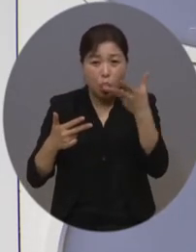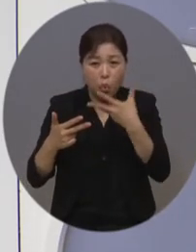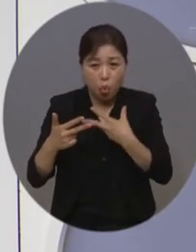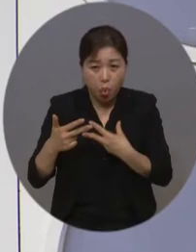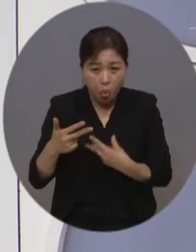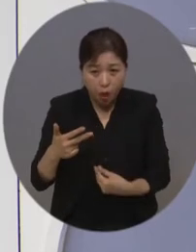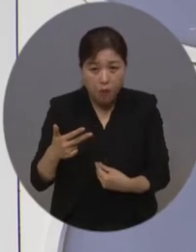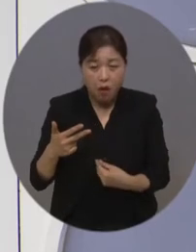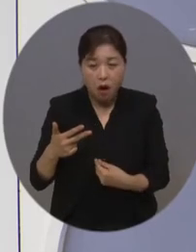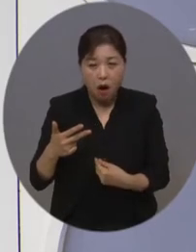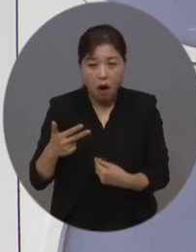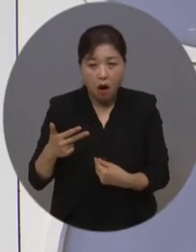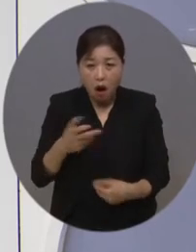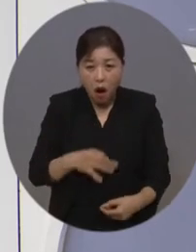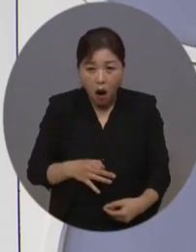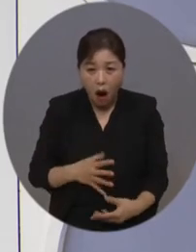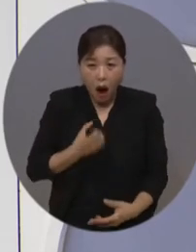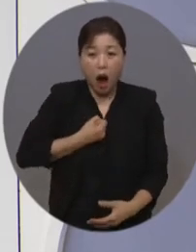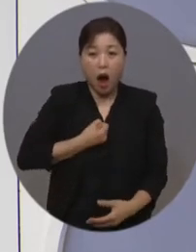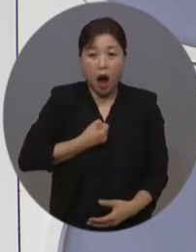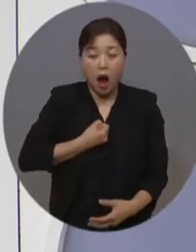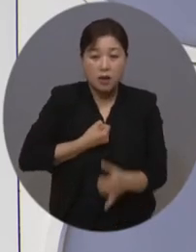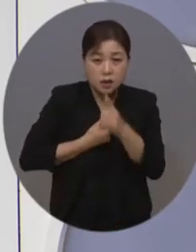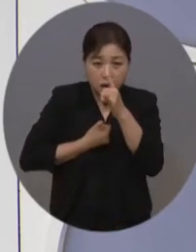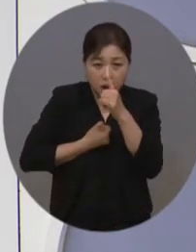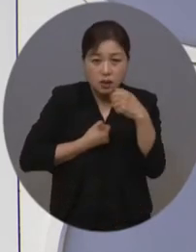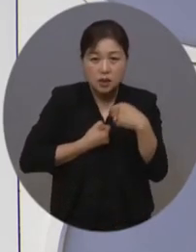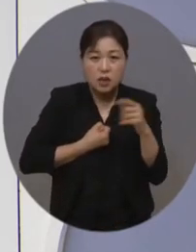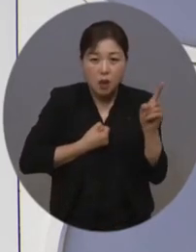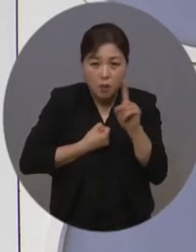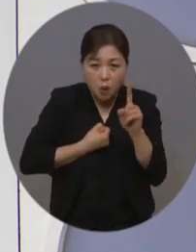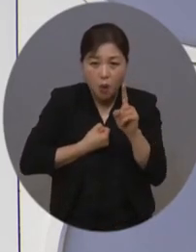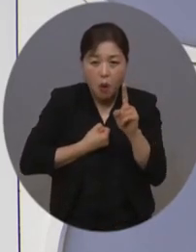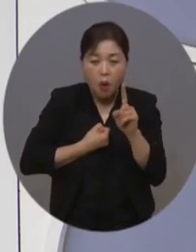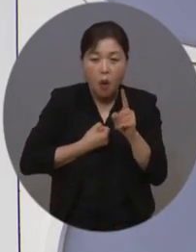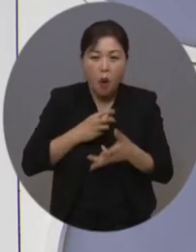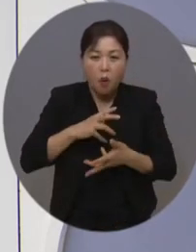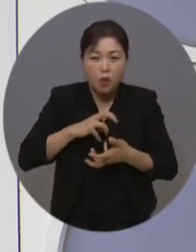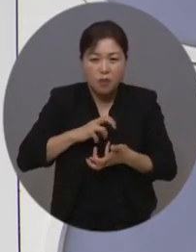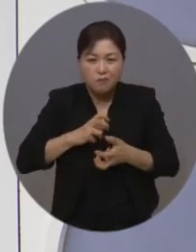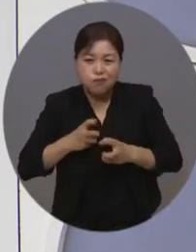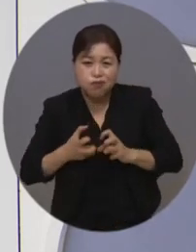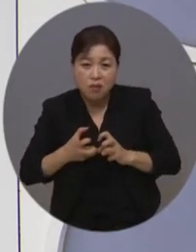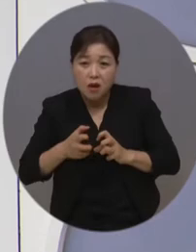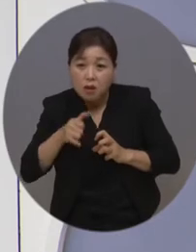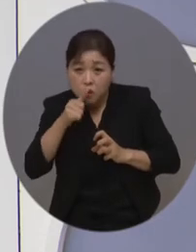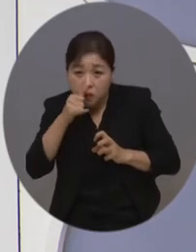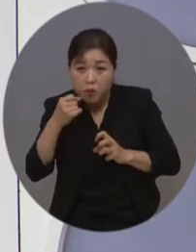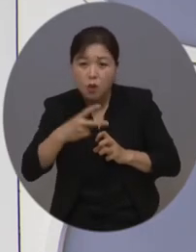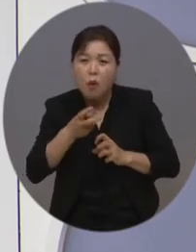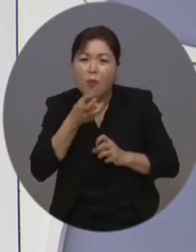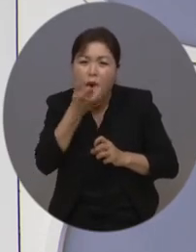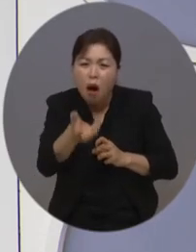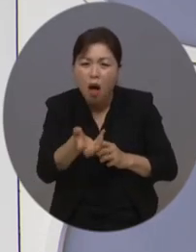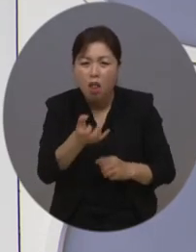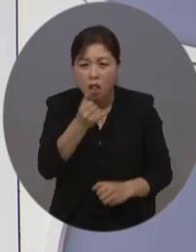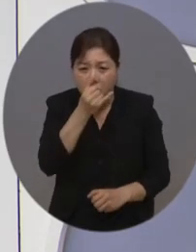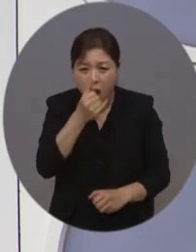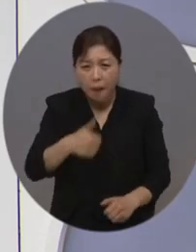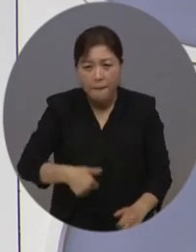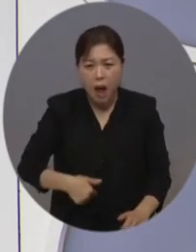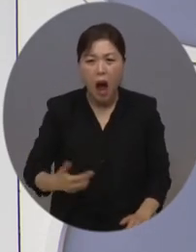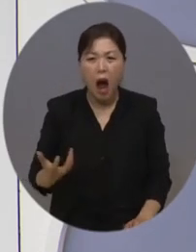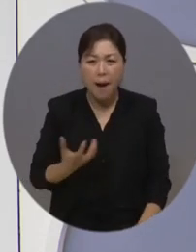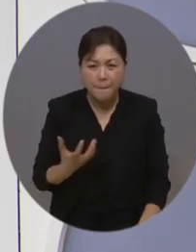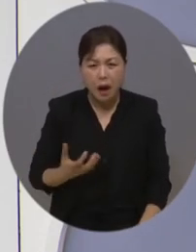뭐 깜짝 놀라는 그렇지. 겁니다. 그 놀라는 게 위경련입니다. 또 그리고 막 토하는 사람도 있고요. 그리고 이제 배가 아프다.